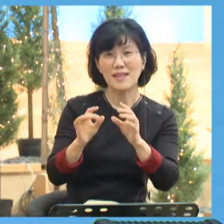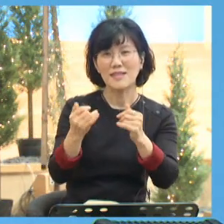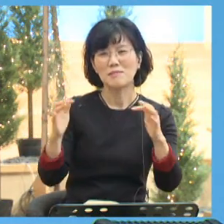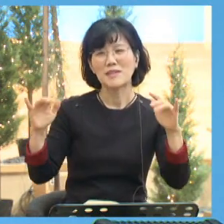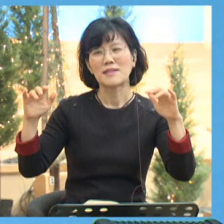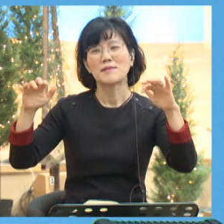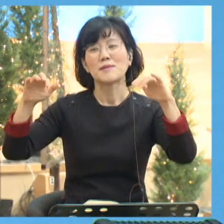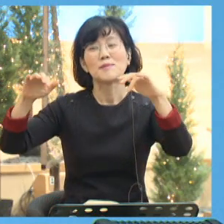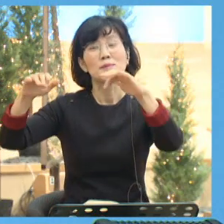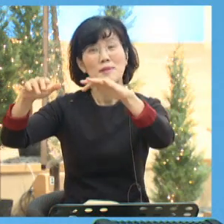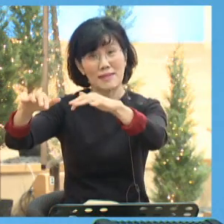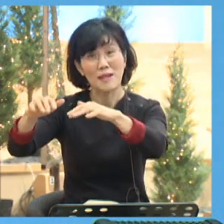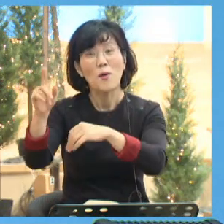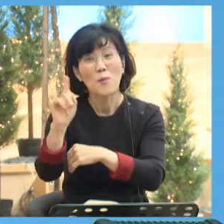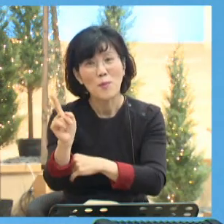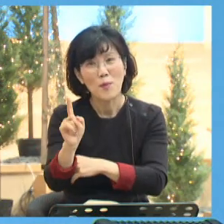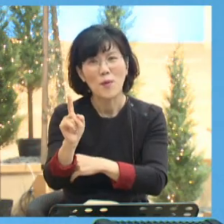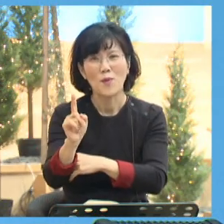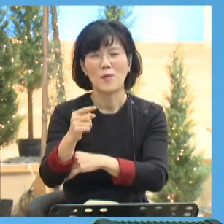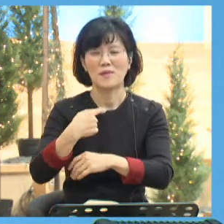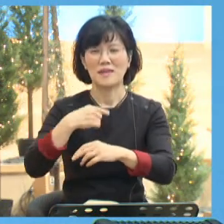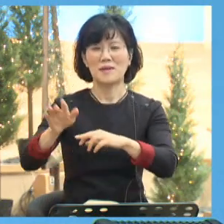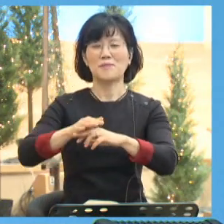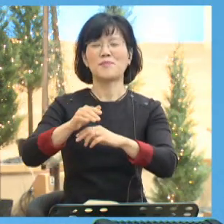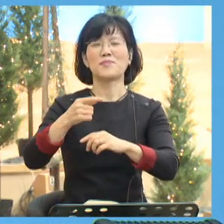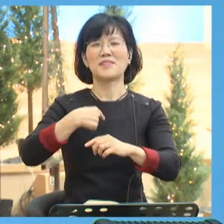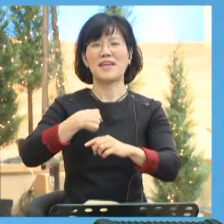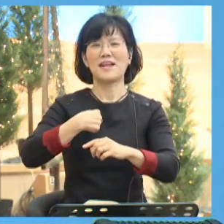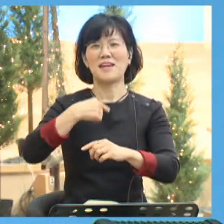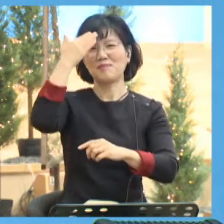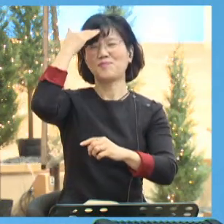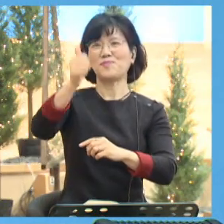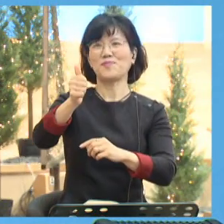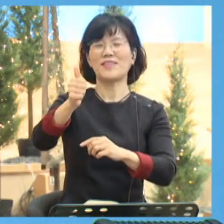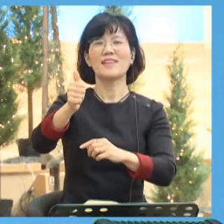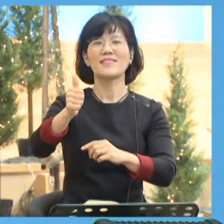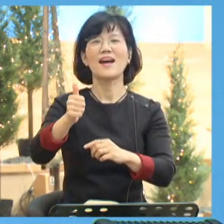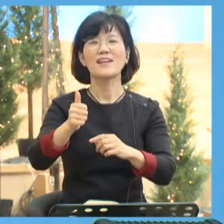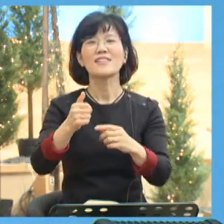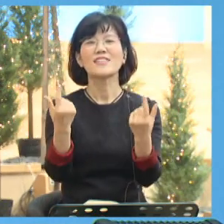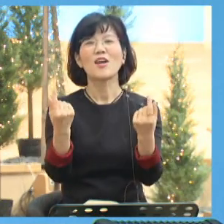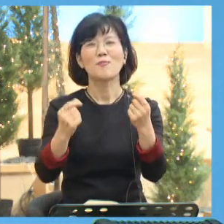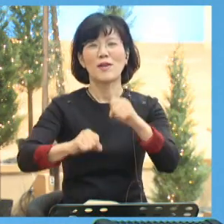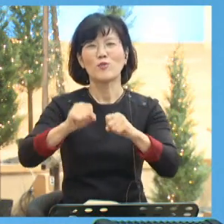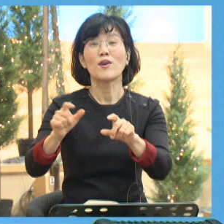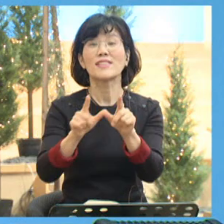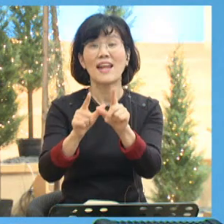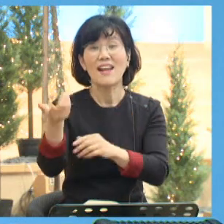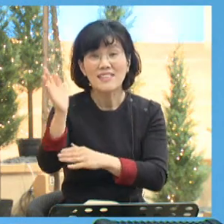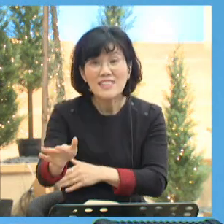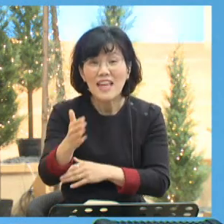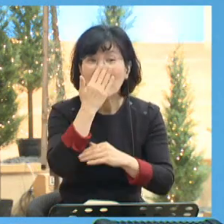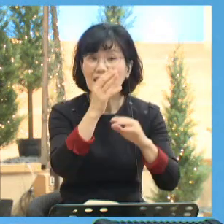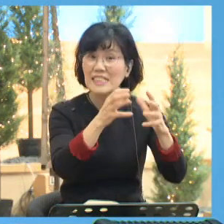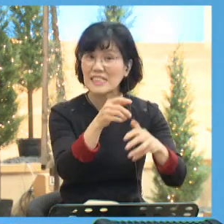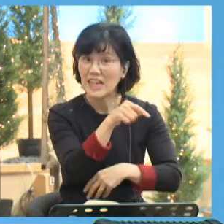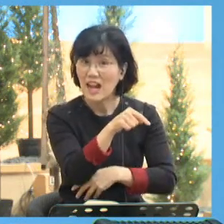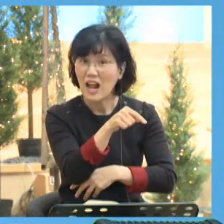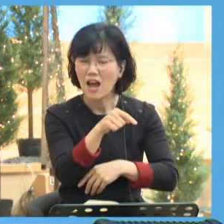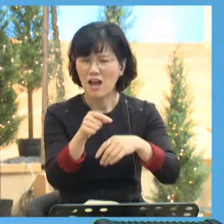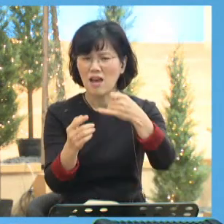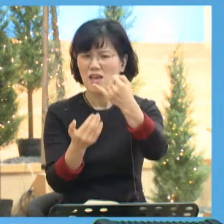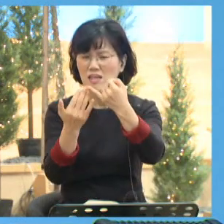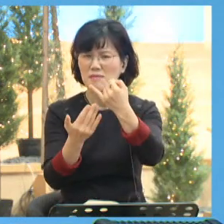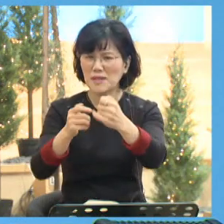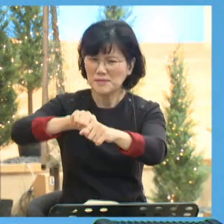몰려와 가지고 소위 말해서 오야 방도로 하면서 큰형님 노력하면서 살고 있었는데 이스라엘이 어 입 딸을